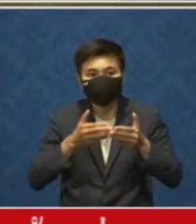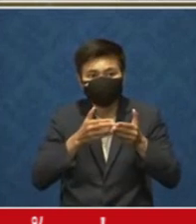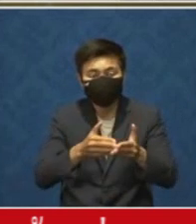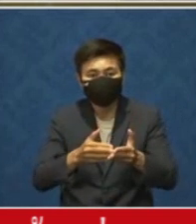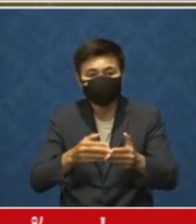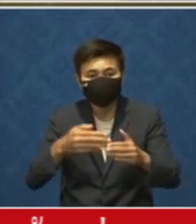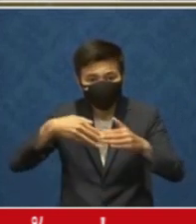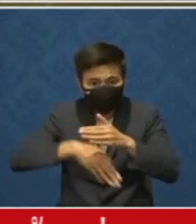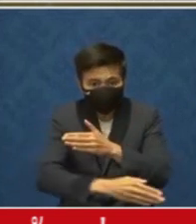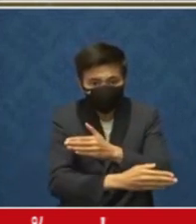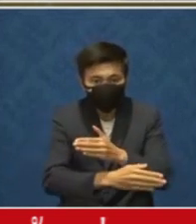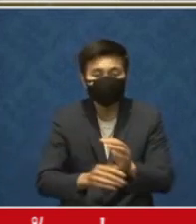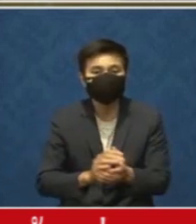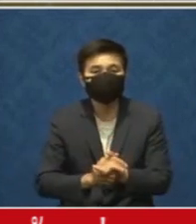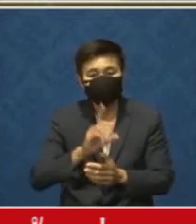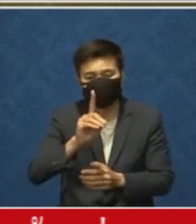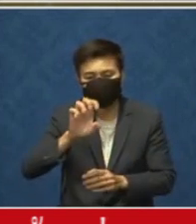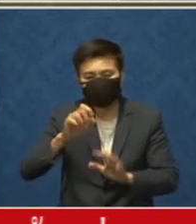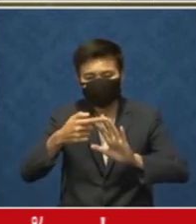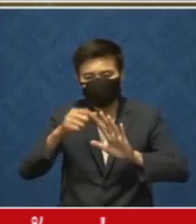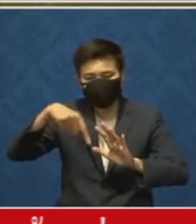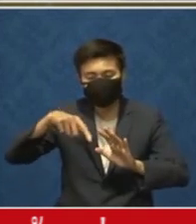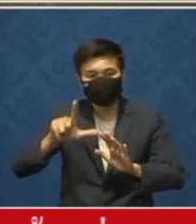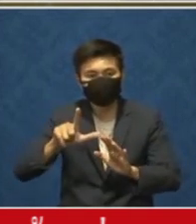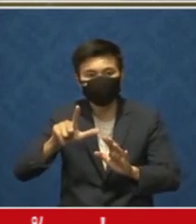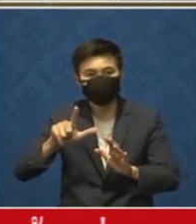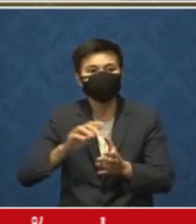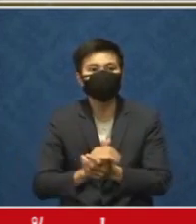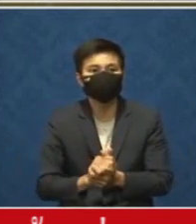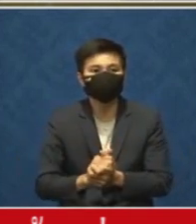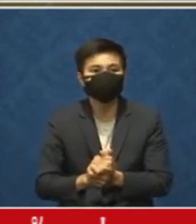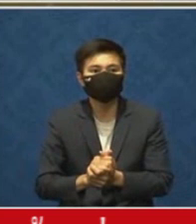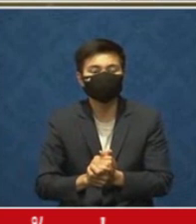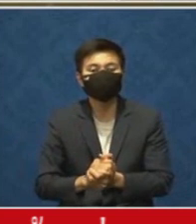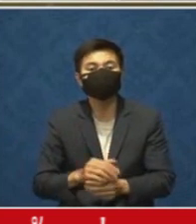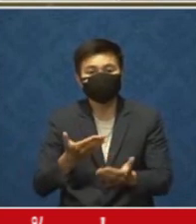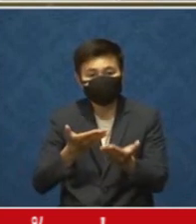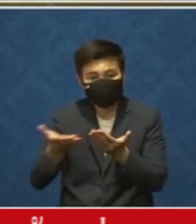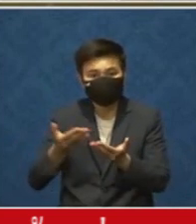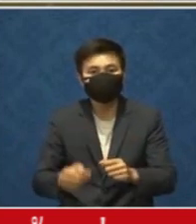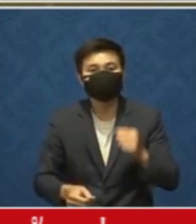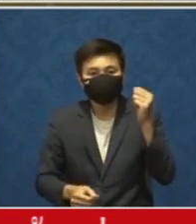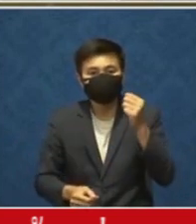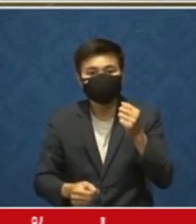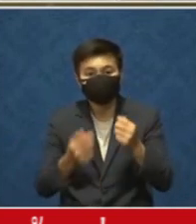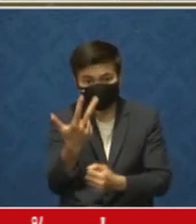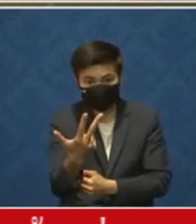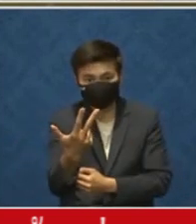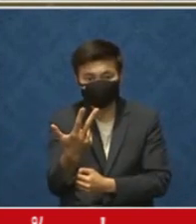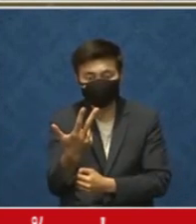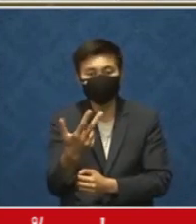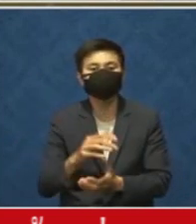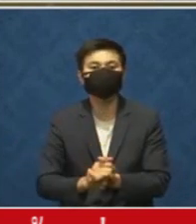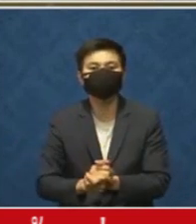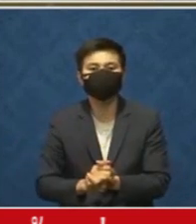ลเนี่ยรุ่น S26T ยูนิคาร์ดเนี่ยจำนวน3ลำครับที่กองทัพเรือไทยเนี่